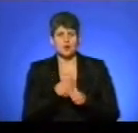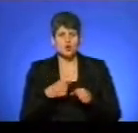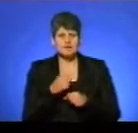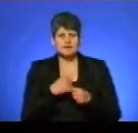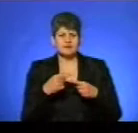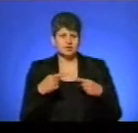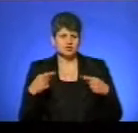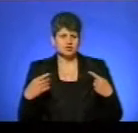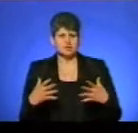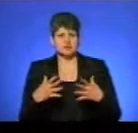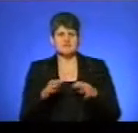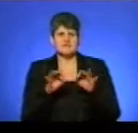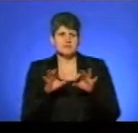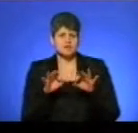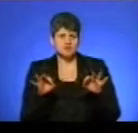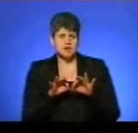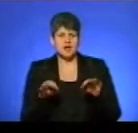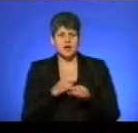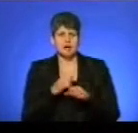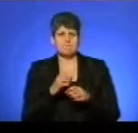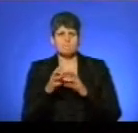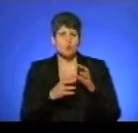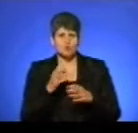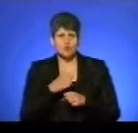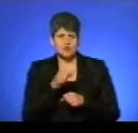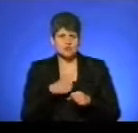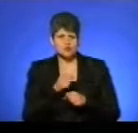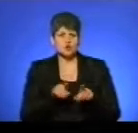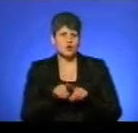паштети, вермішелі, помідори закручені, огірки.